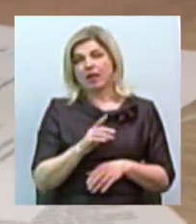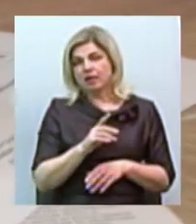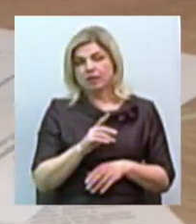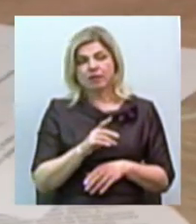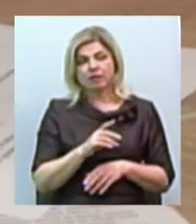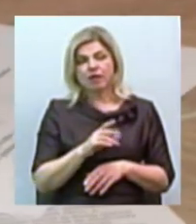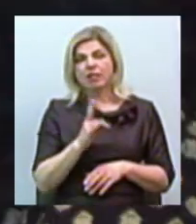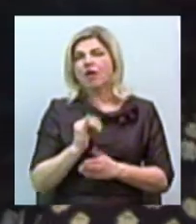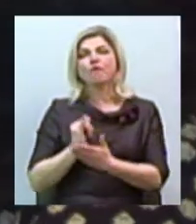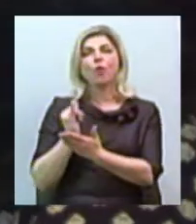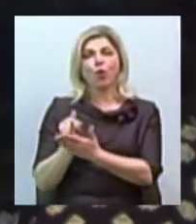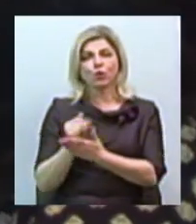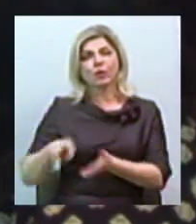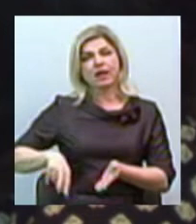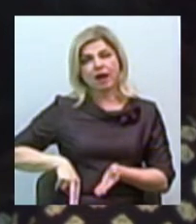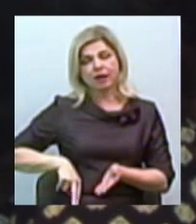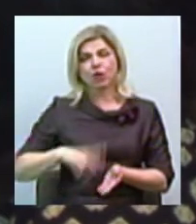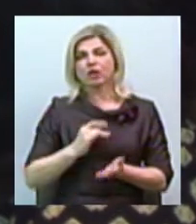угоду директору, не в угоду там